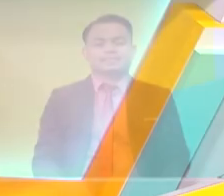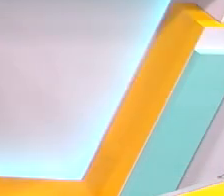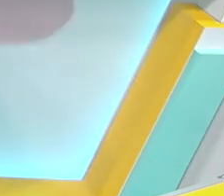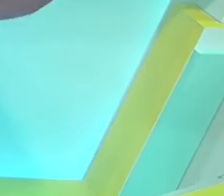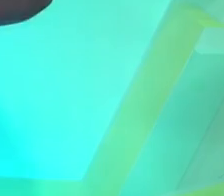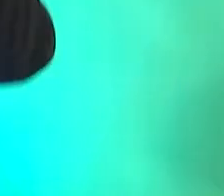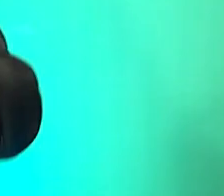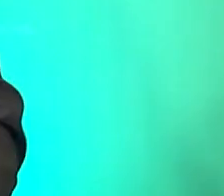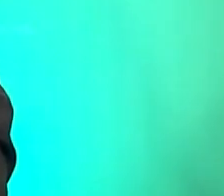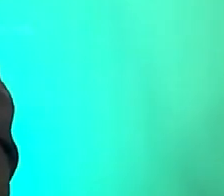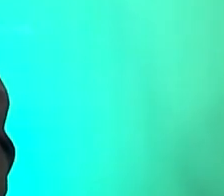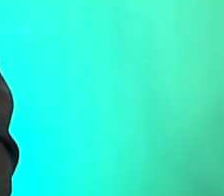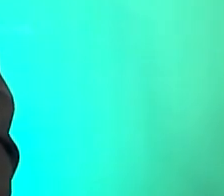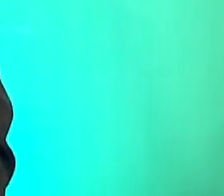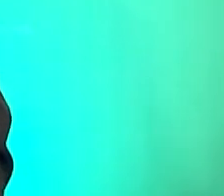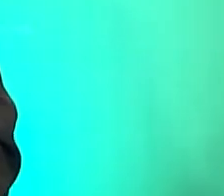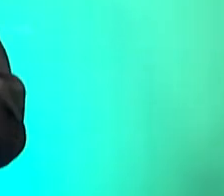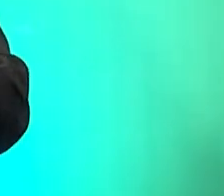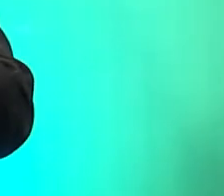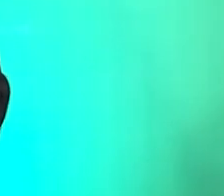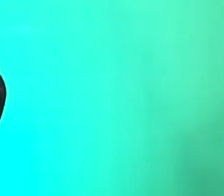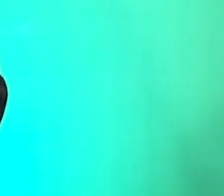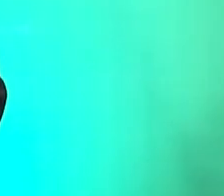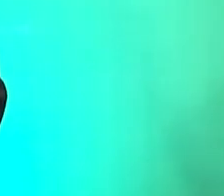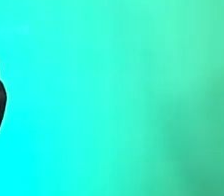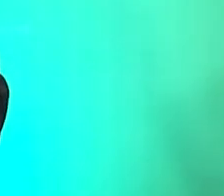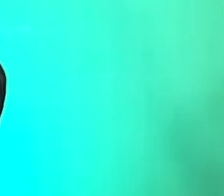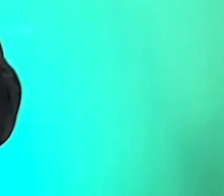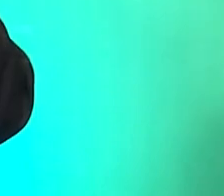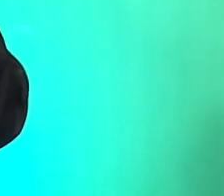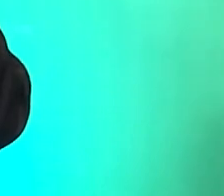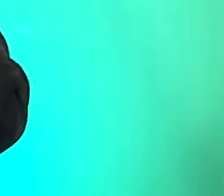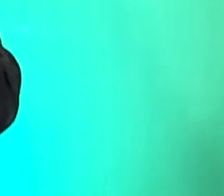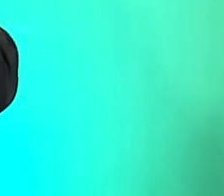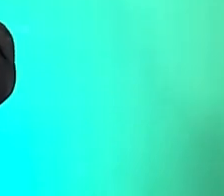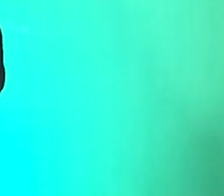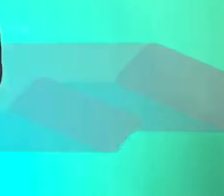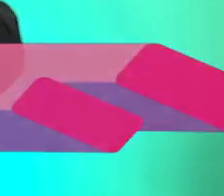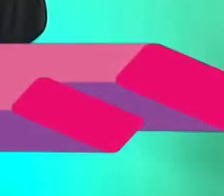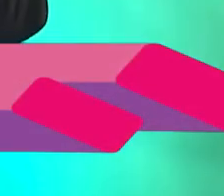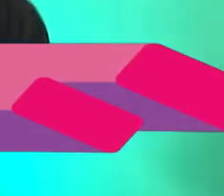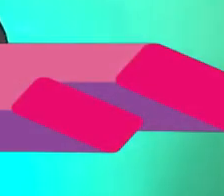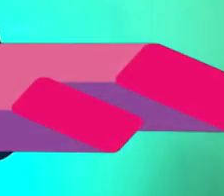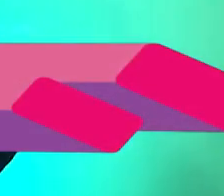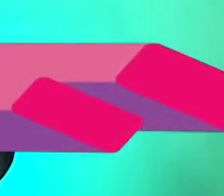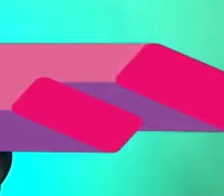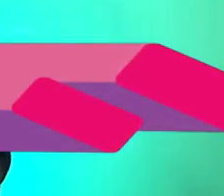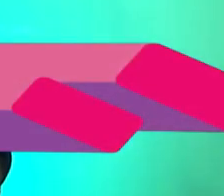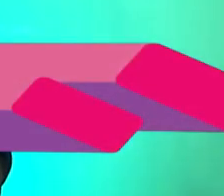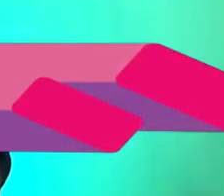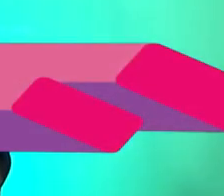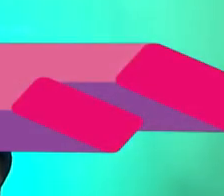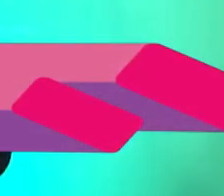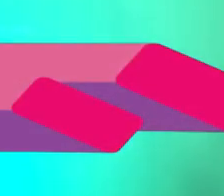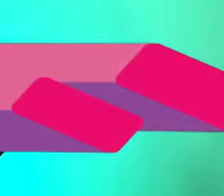Syaiful Amri Benz Thailand daripada Sekolah Menengah pendidikan khas book is Nasya alam Selangor Selamat